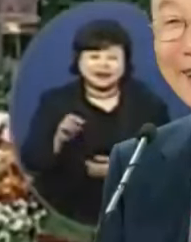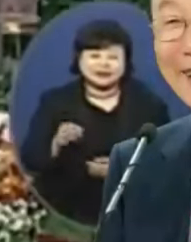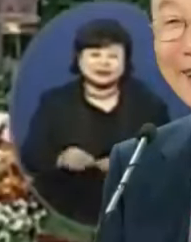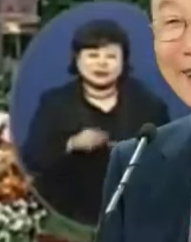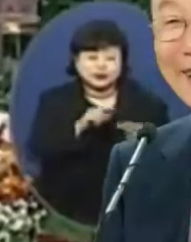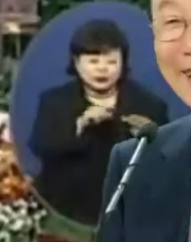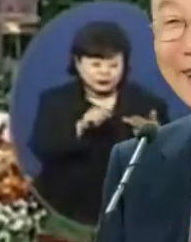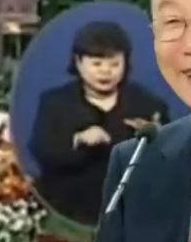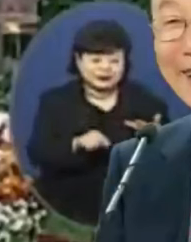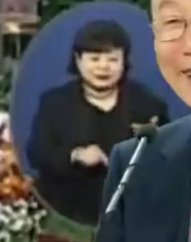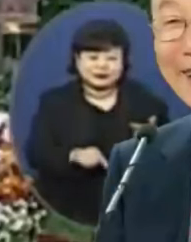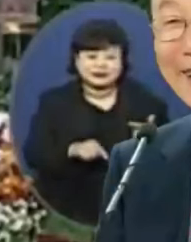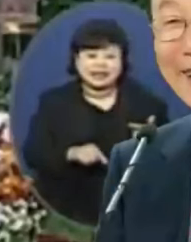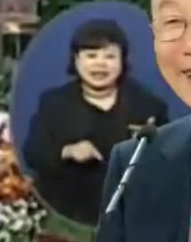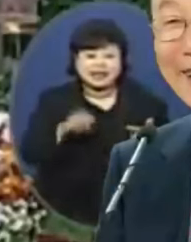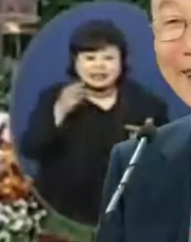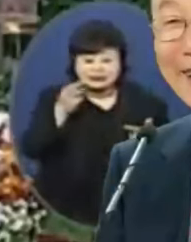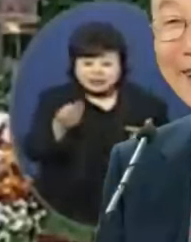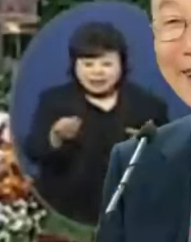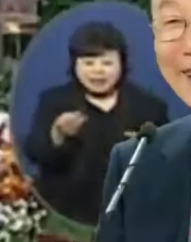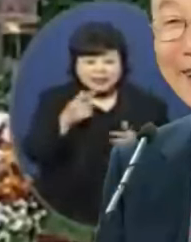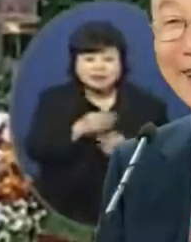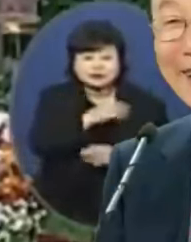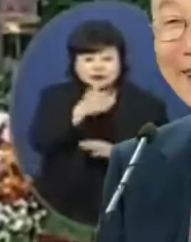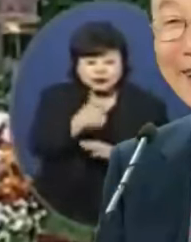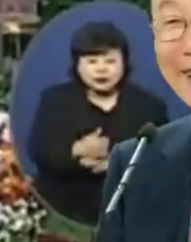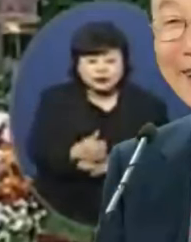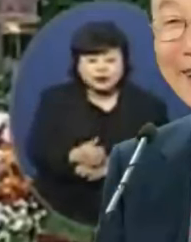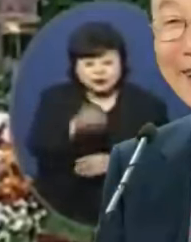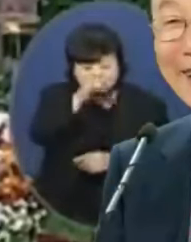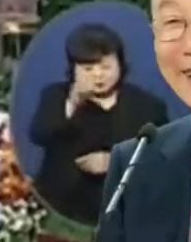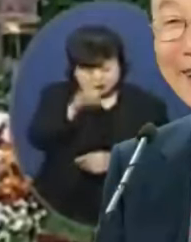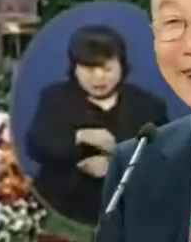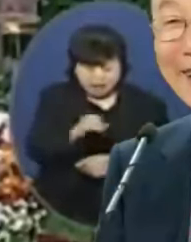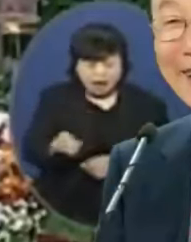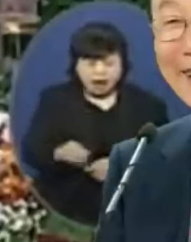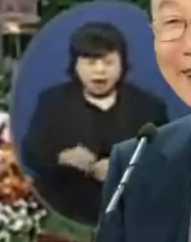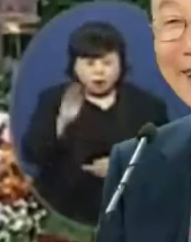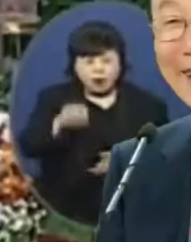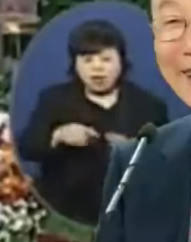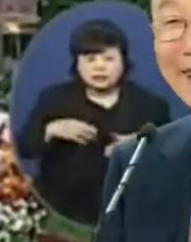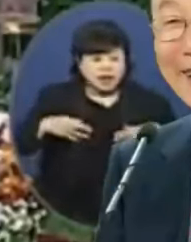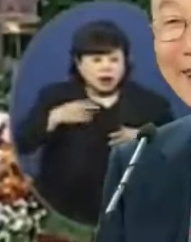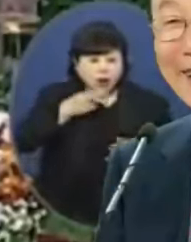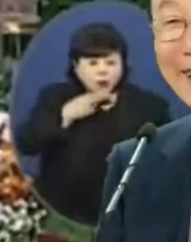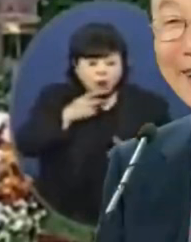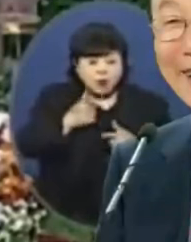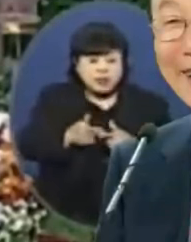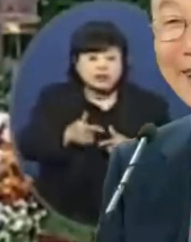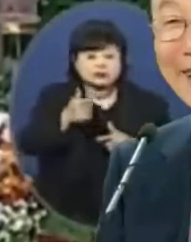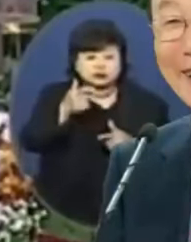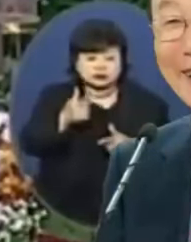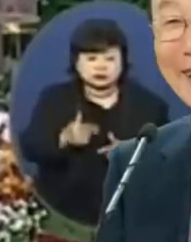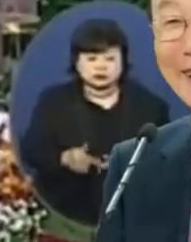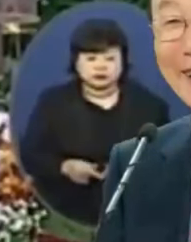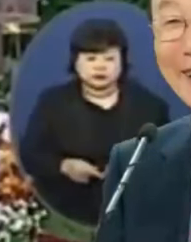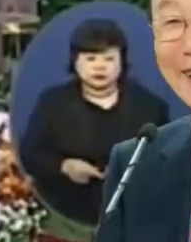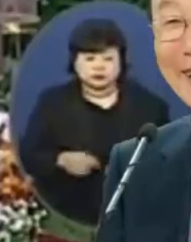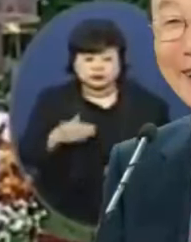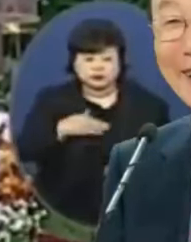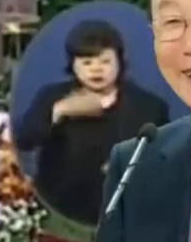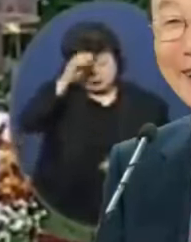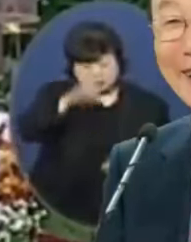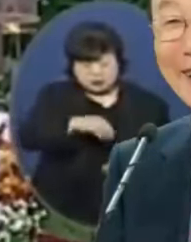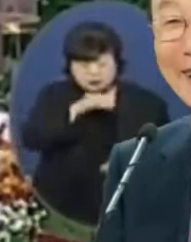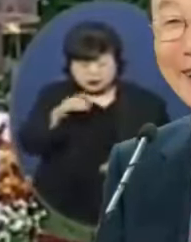6장 14절에 내게는 우리 주 예수 그리스도의 십자가 외에 결코 자랑할 것이 없으니 그리스도로 말미암아 세상에 나를 대하여 십자가에 못